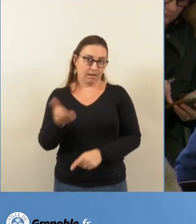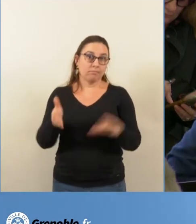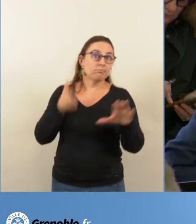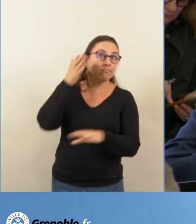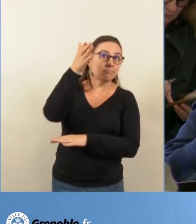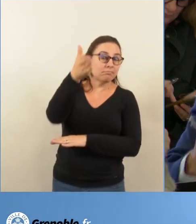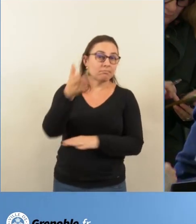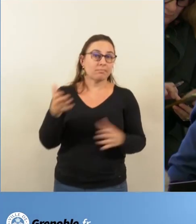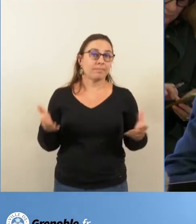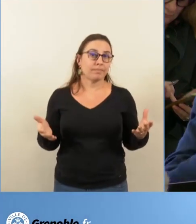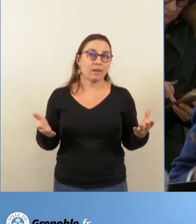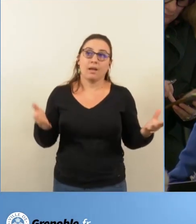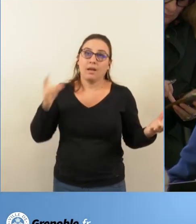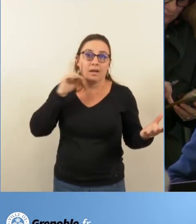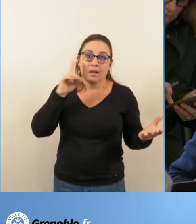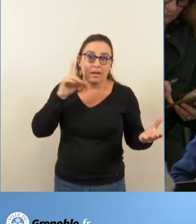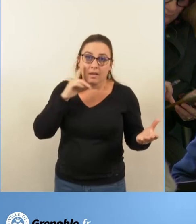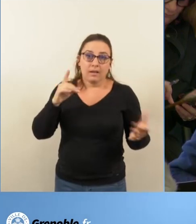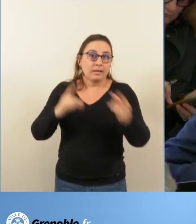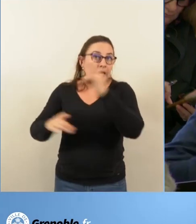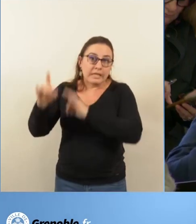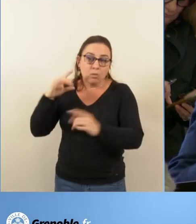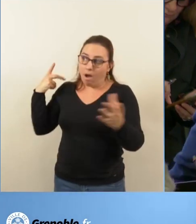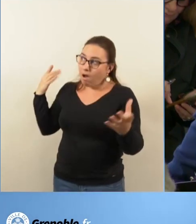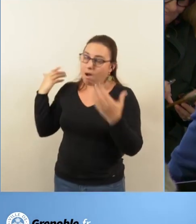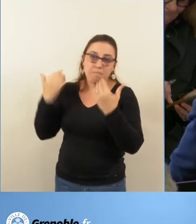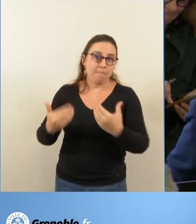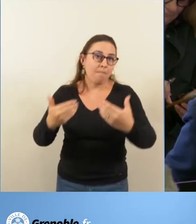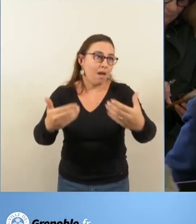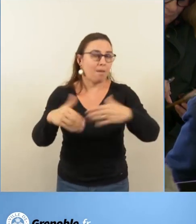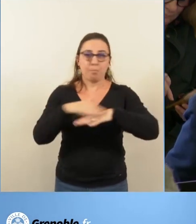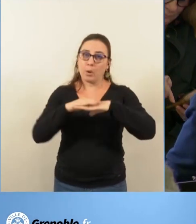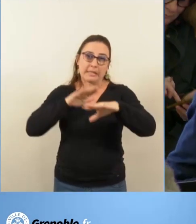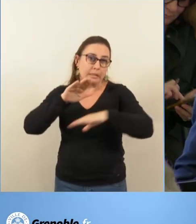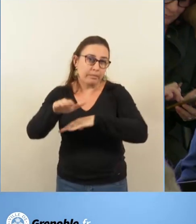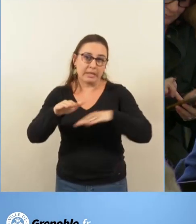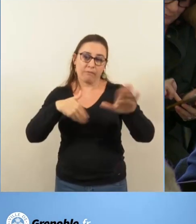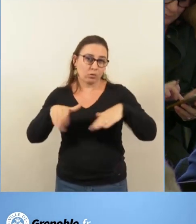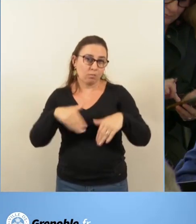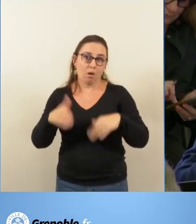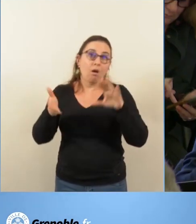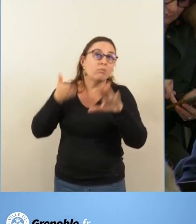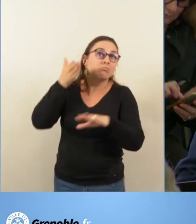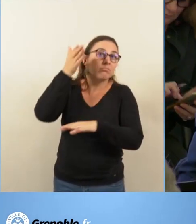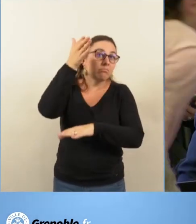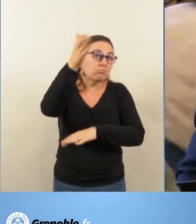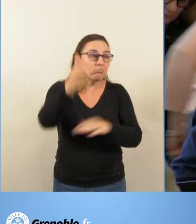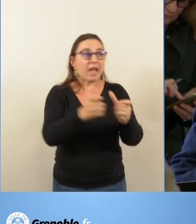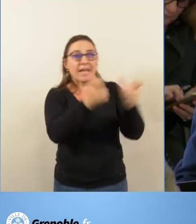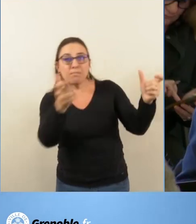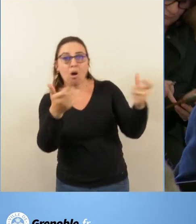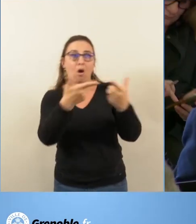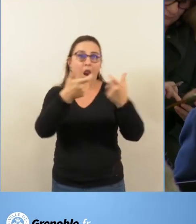l'autre parce que parce que c'est l'histoire qui est ainsi parce que c'est les dynamiques politiques qui sont ainsi un jour ou l'autre ces équipements-là